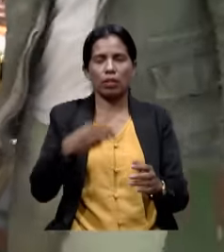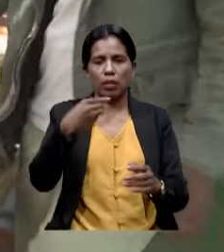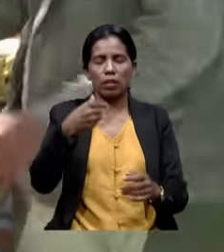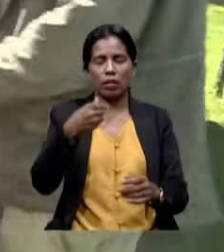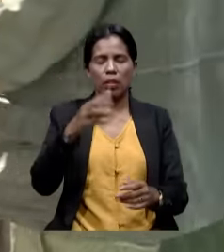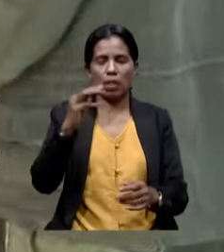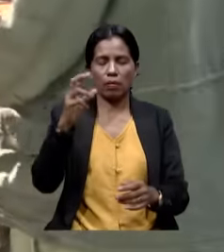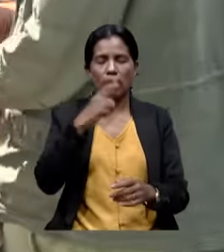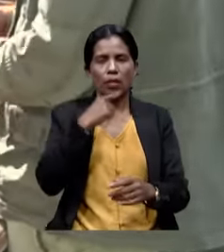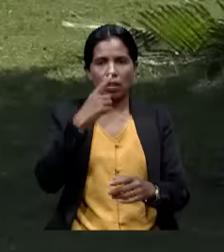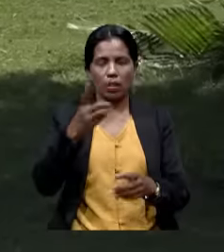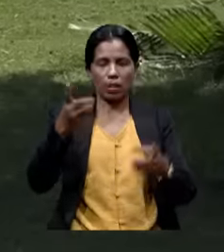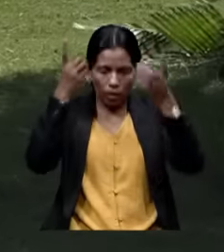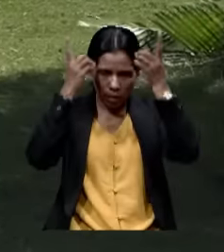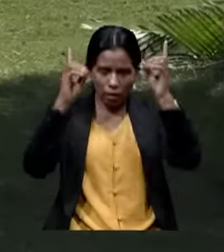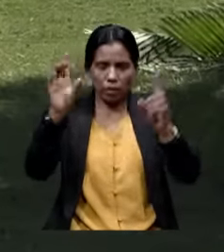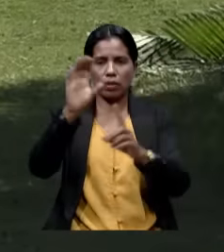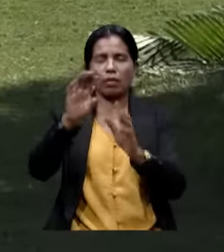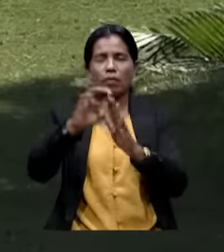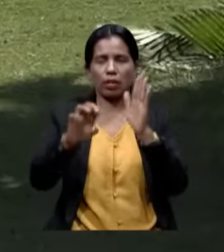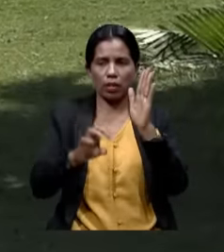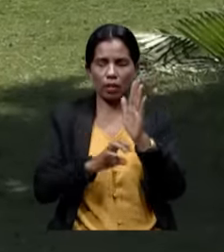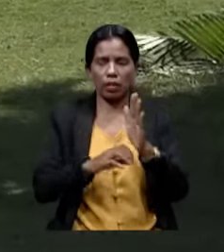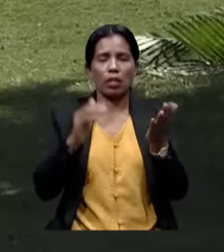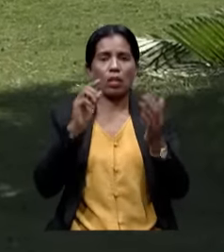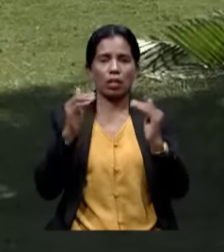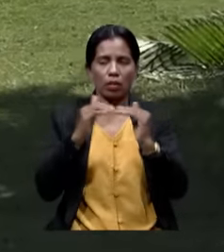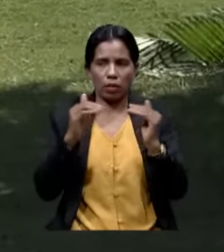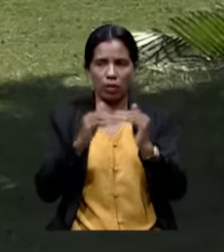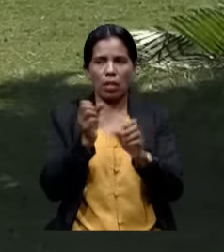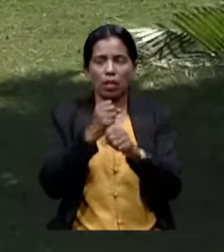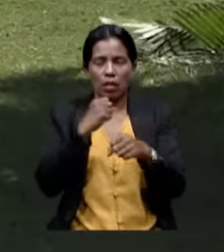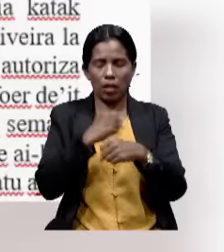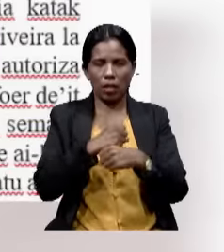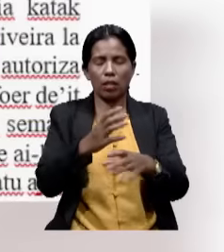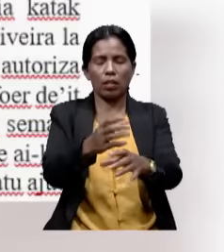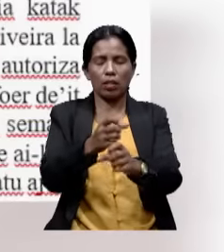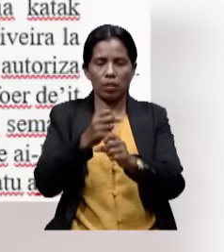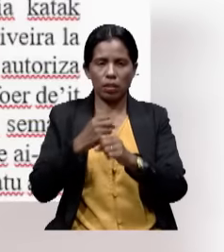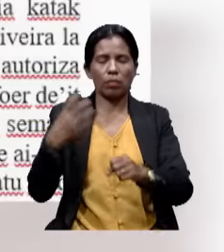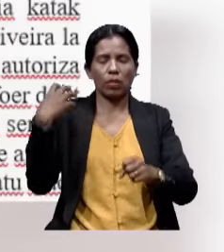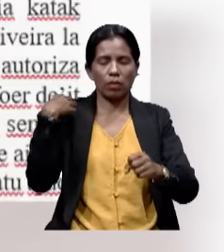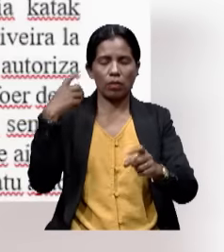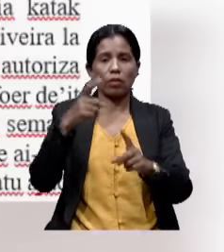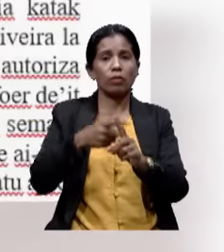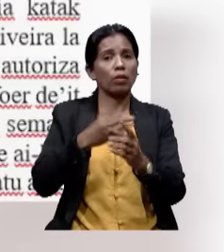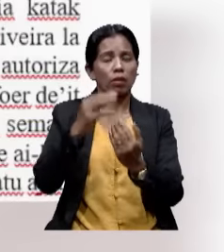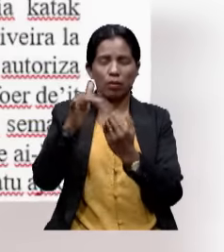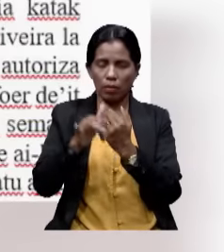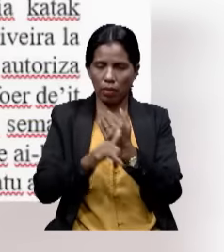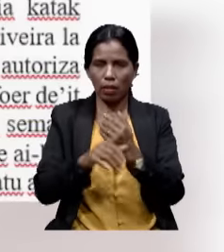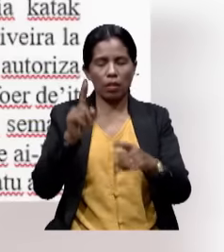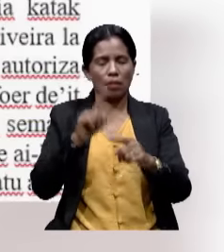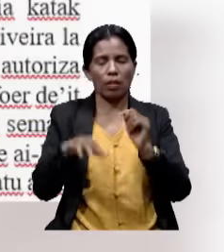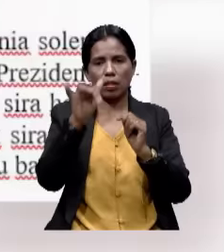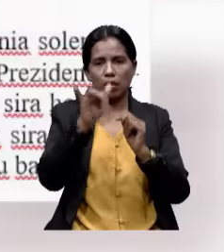hatete, desizau un sefe estado, baseba diskursu sefe estado niang, ne behalo hafoin simu posi ia fulan mayu liba, nune la bela hela